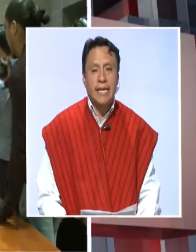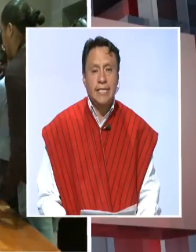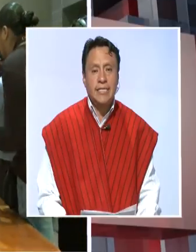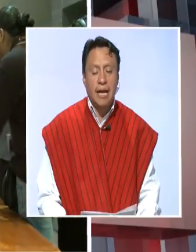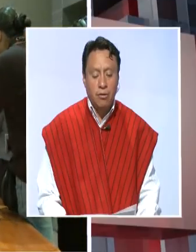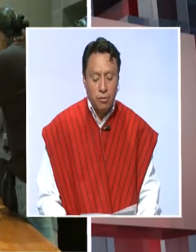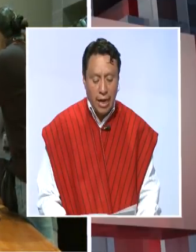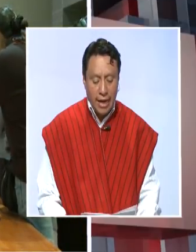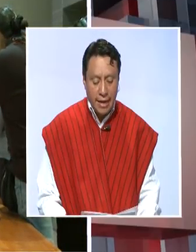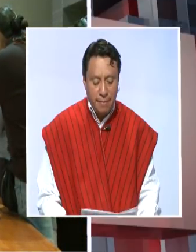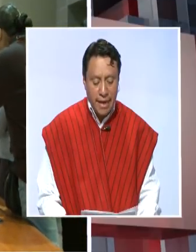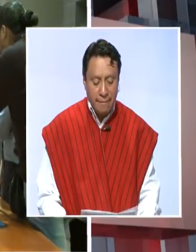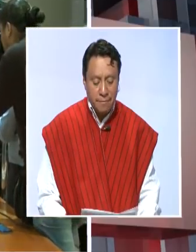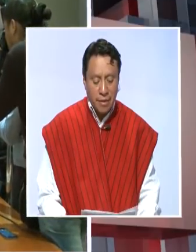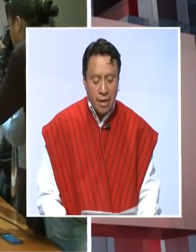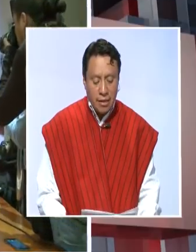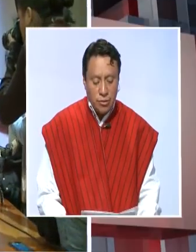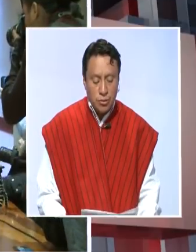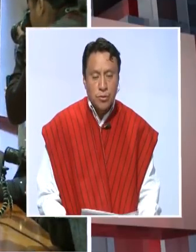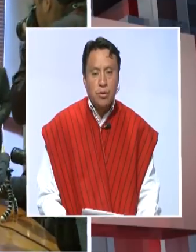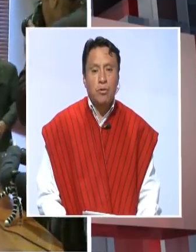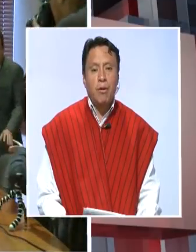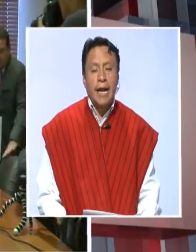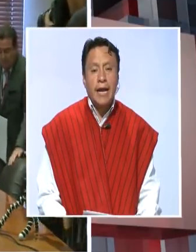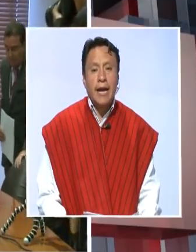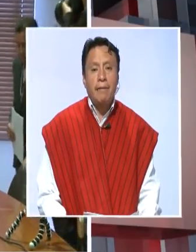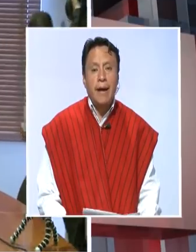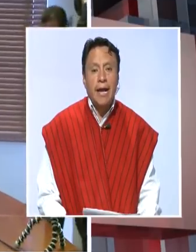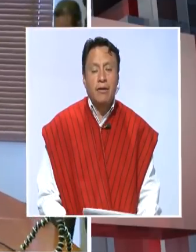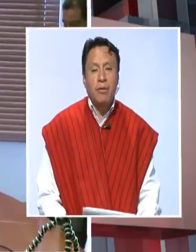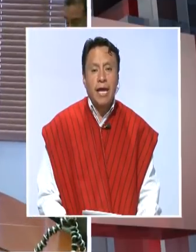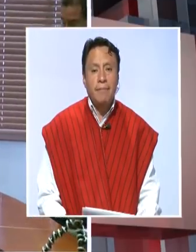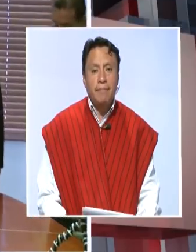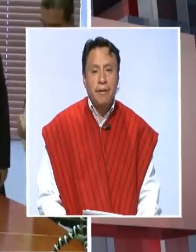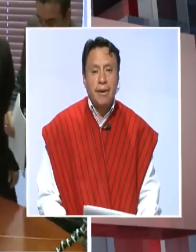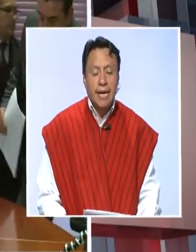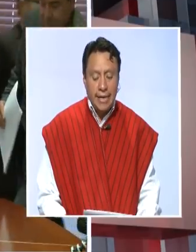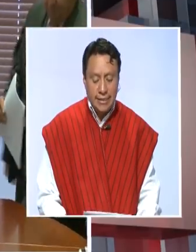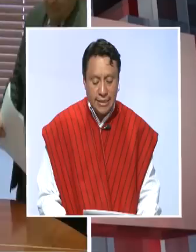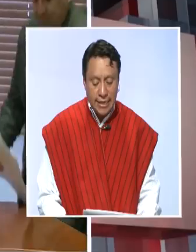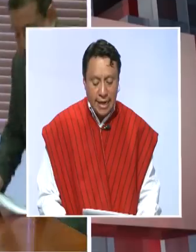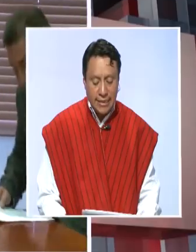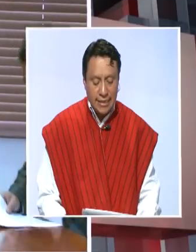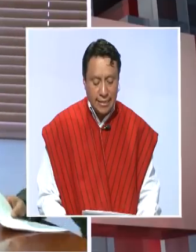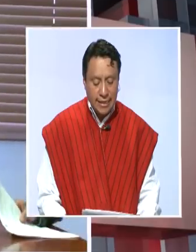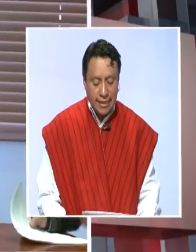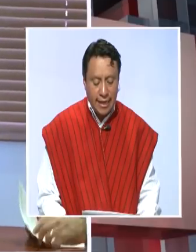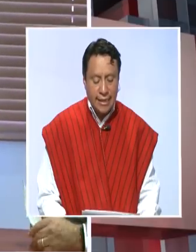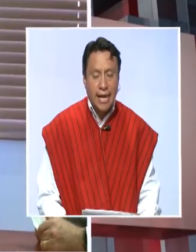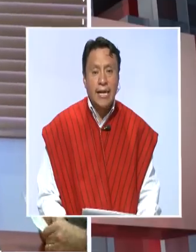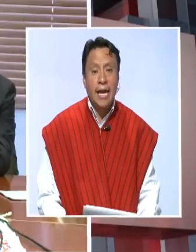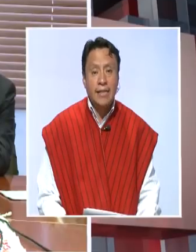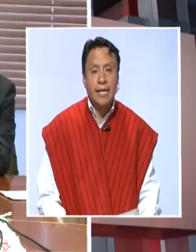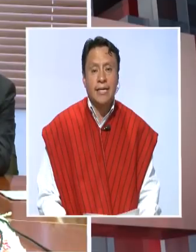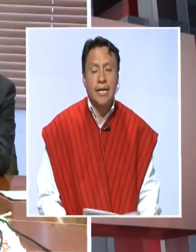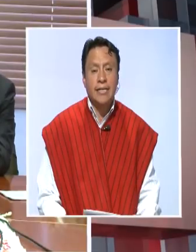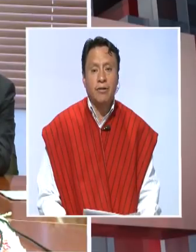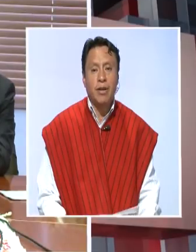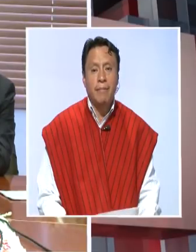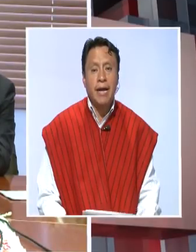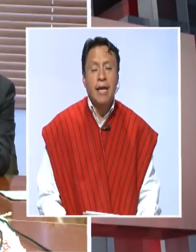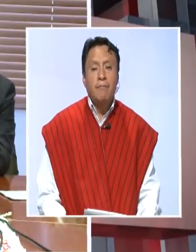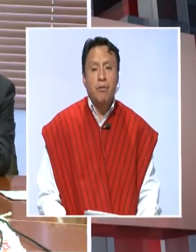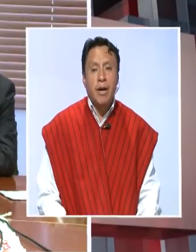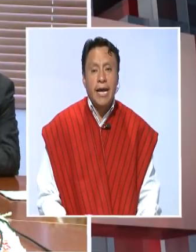Mañaspa, Chayachishka, Kuna, Kaipika, Chusku, Waranga, Panga, Kuna, Ima, Pimi, Kai, China, Shinayati, Kai, Tailandia,